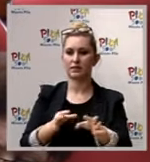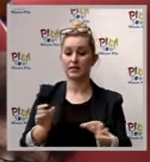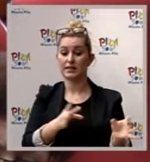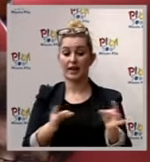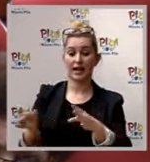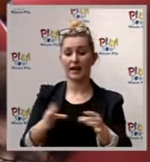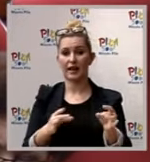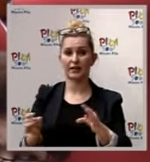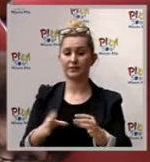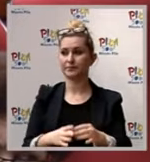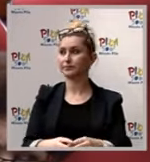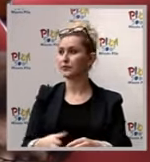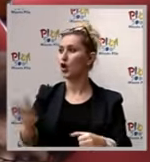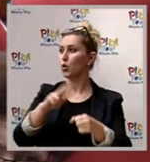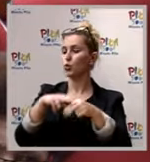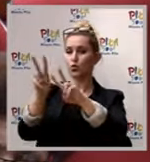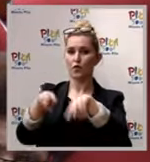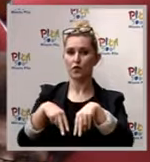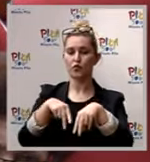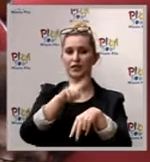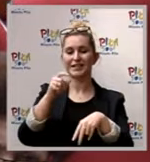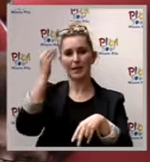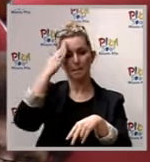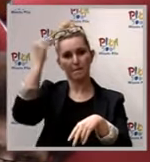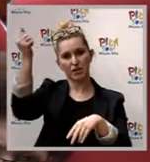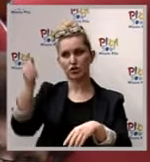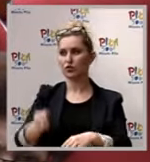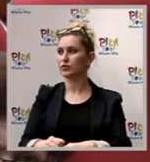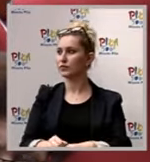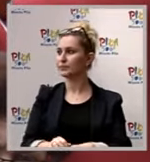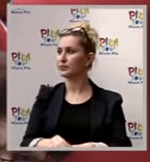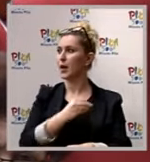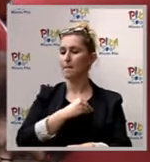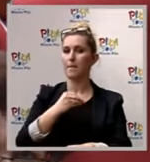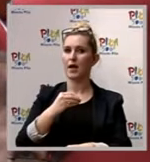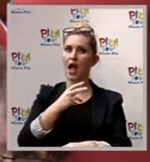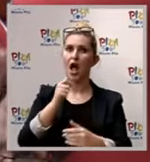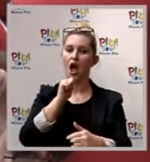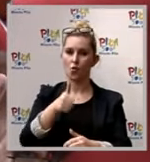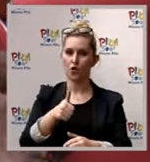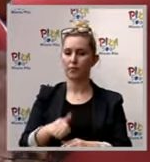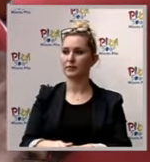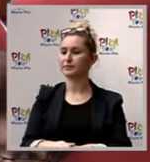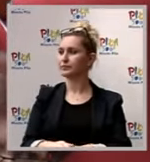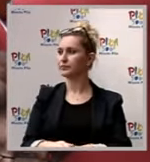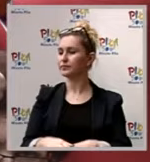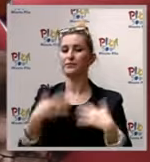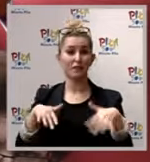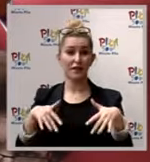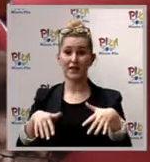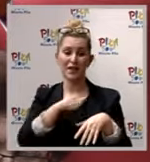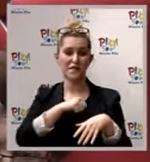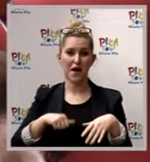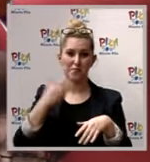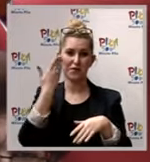którzy wrócili z Bułgarii. No, co się działo tu w moim brzuszku, to już nie powiem, bo